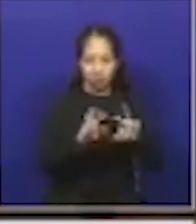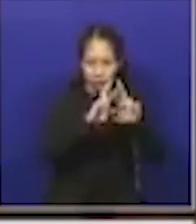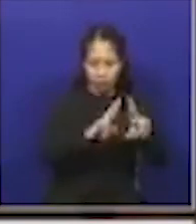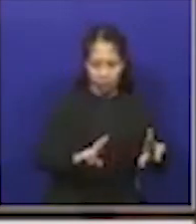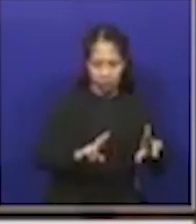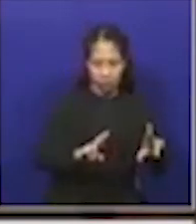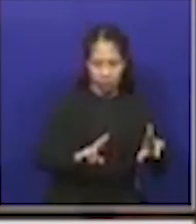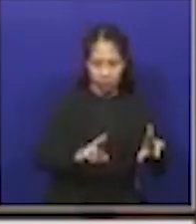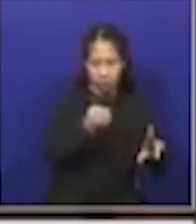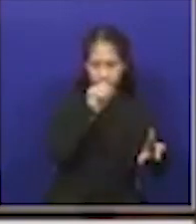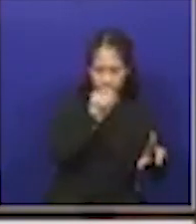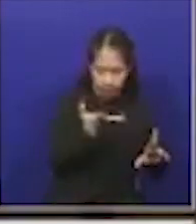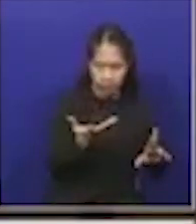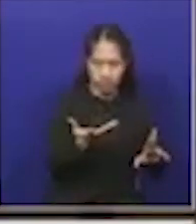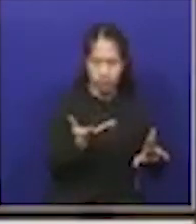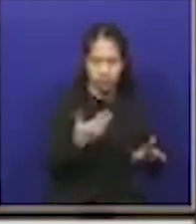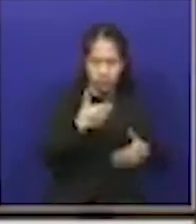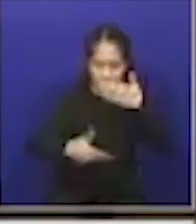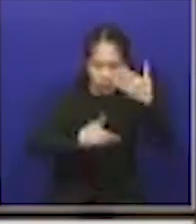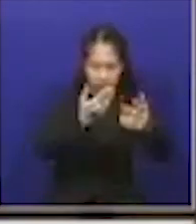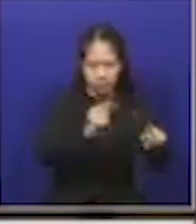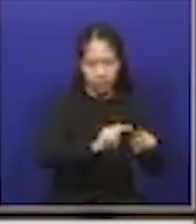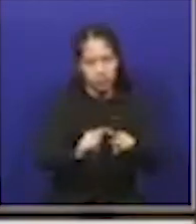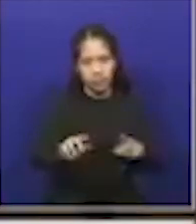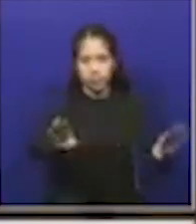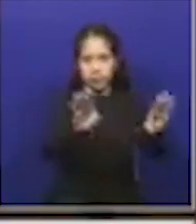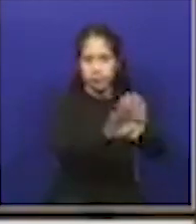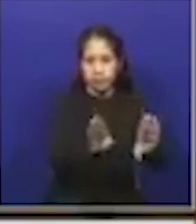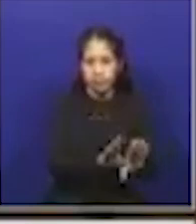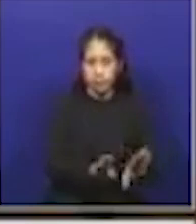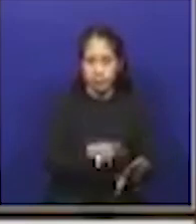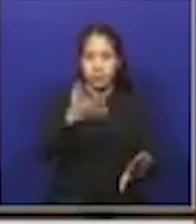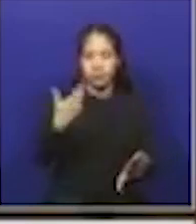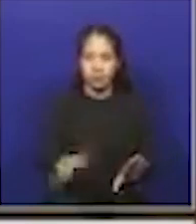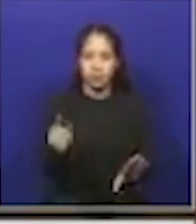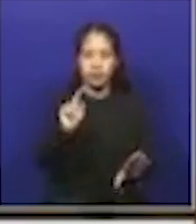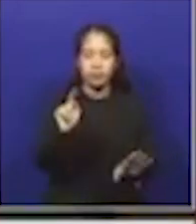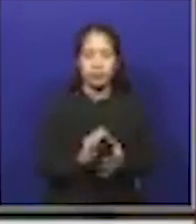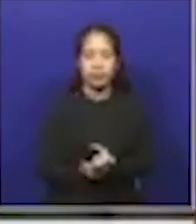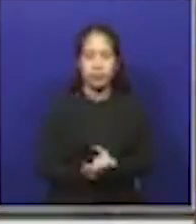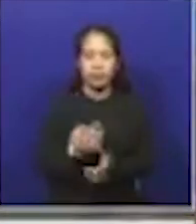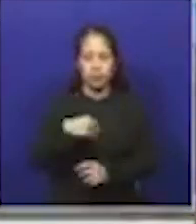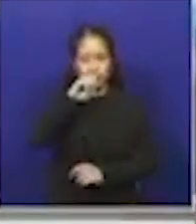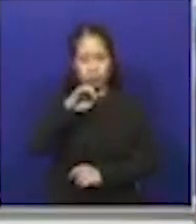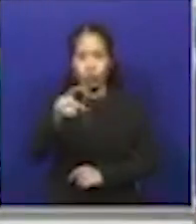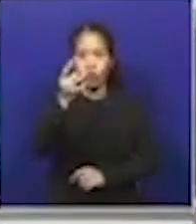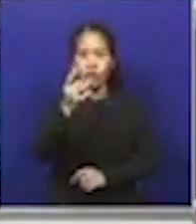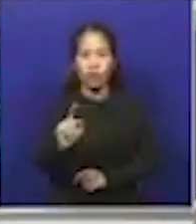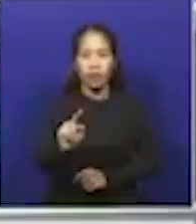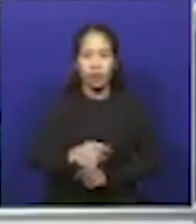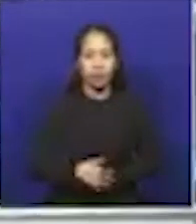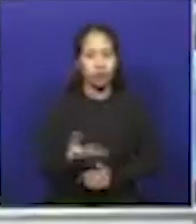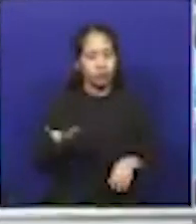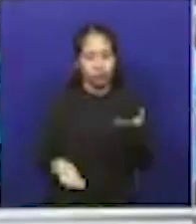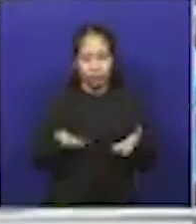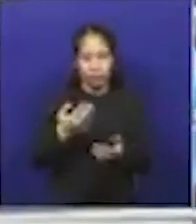ถูกปิดนะเมื่อในที่สุดจะบอกว่าอะไรก็แล้วแต่ความ